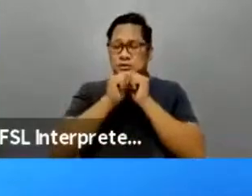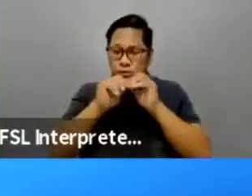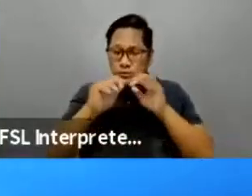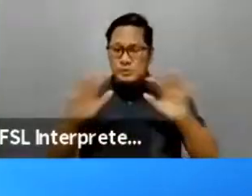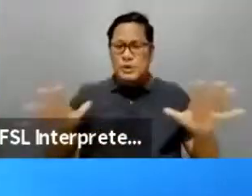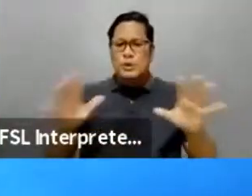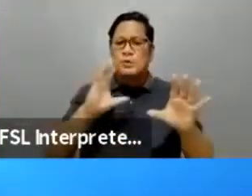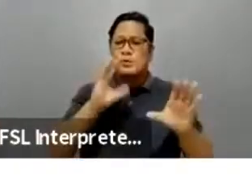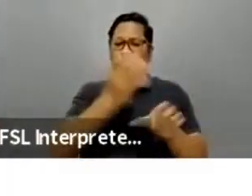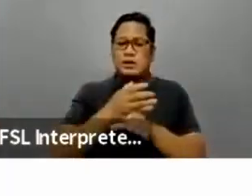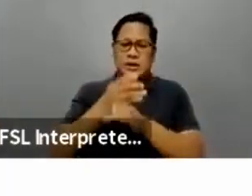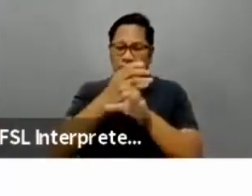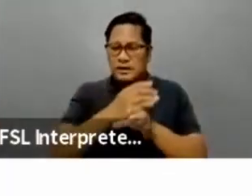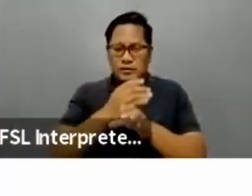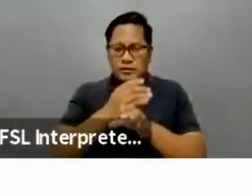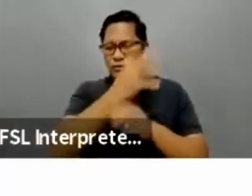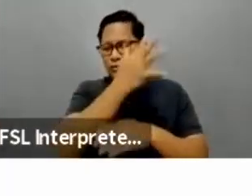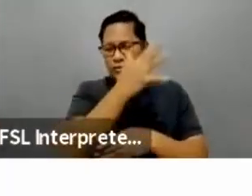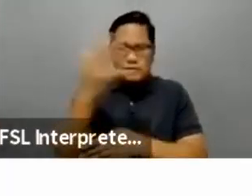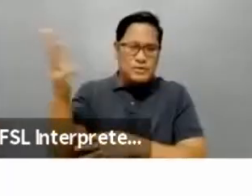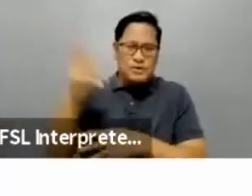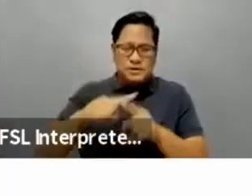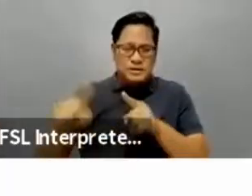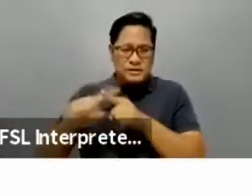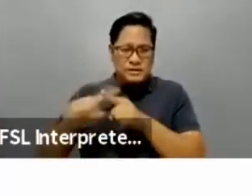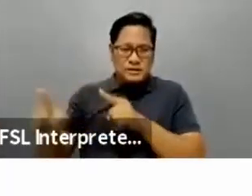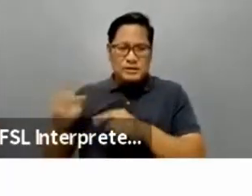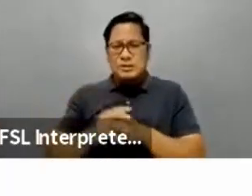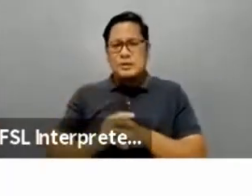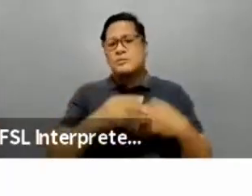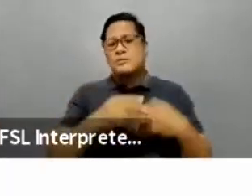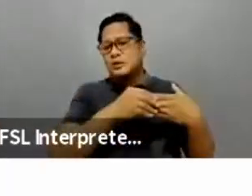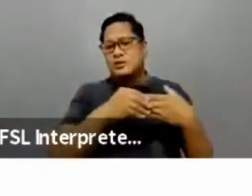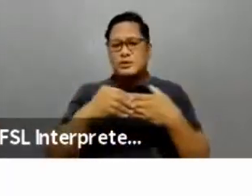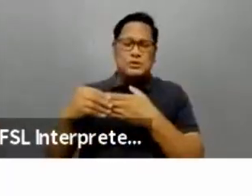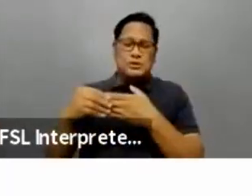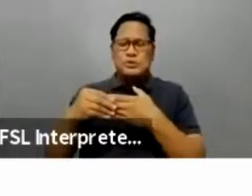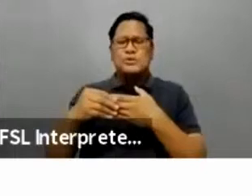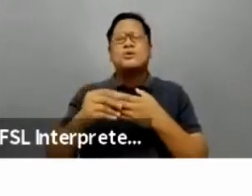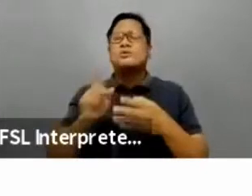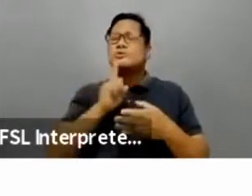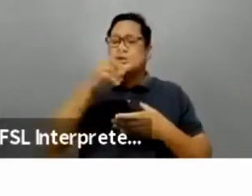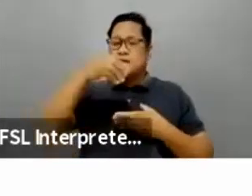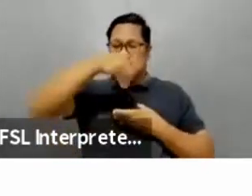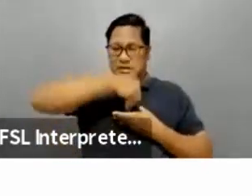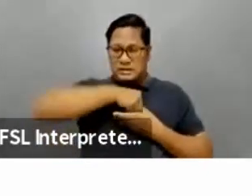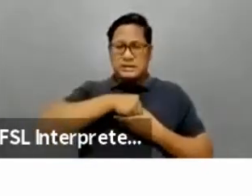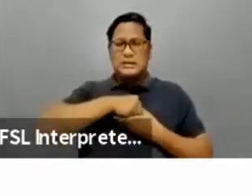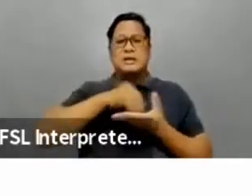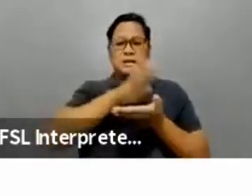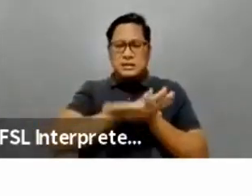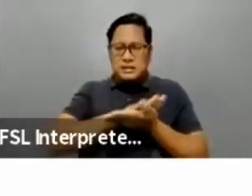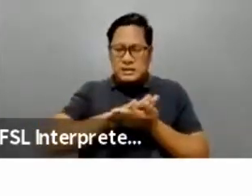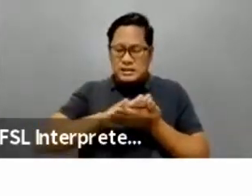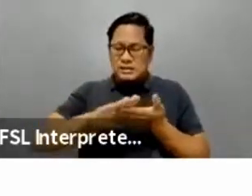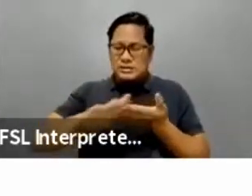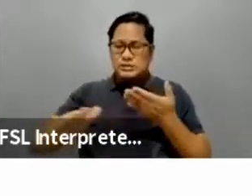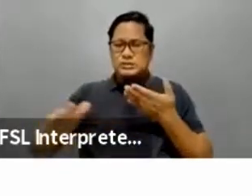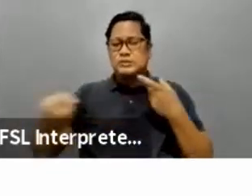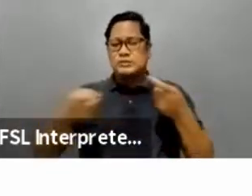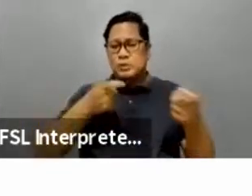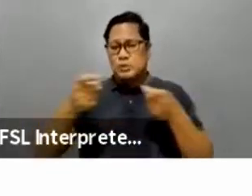mga karagatan. Pinunong loob ay dalisay, palakad ay